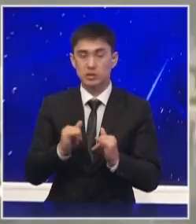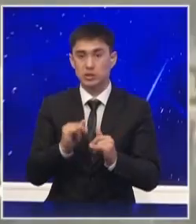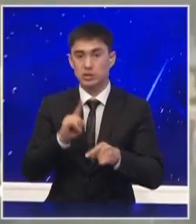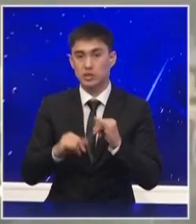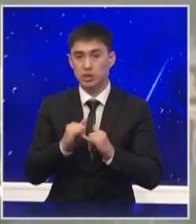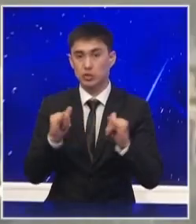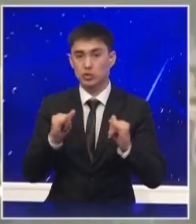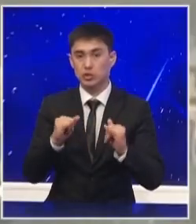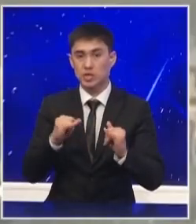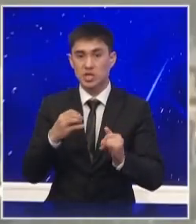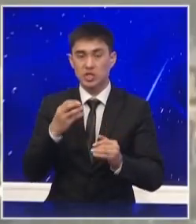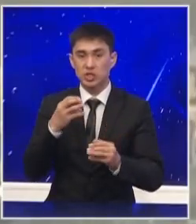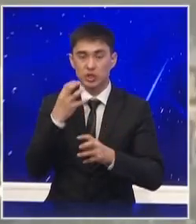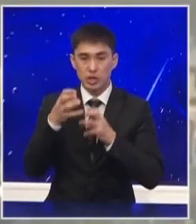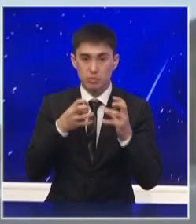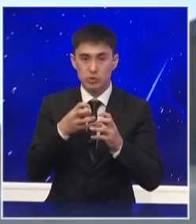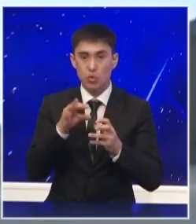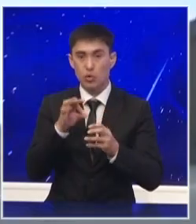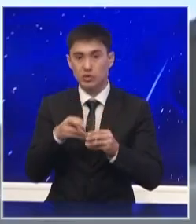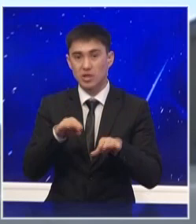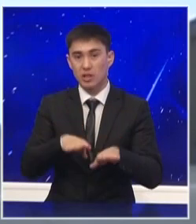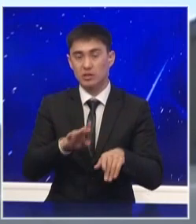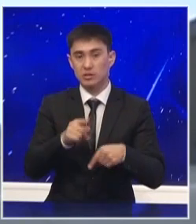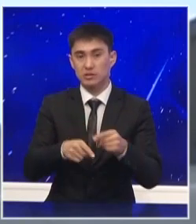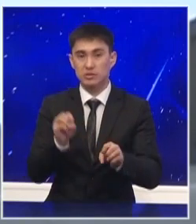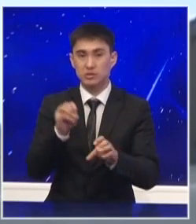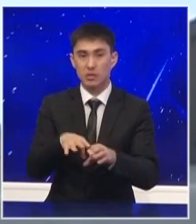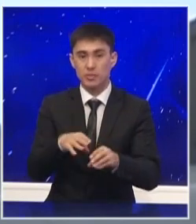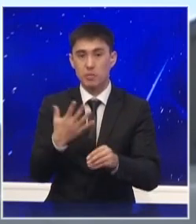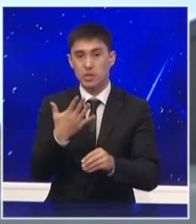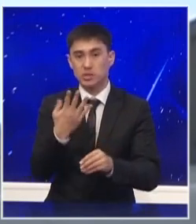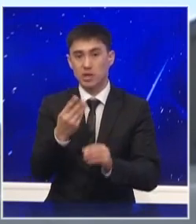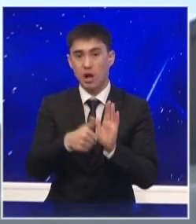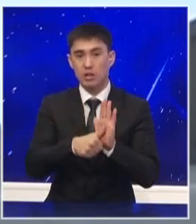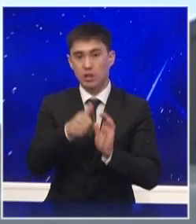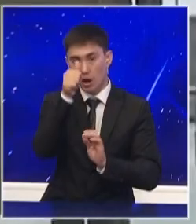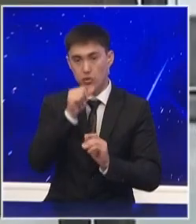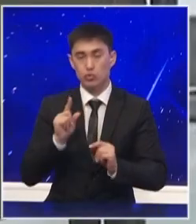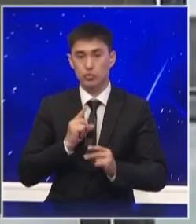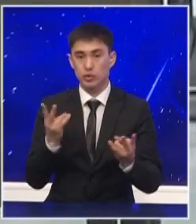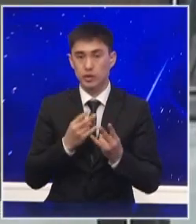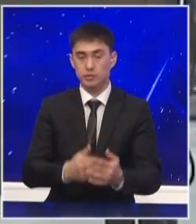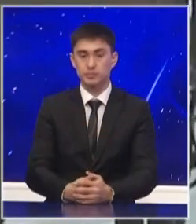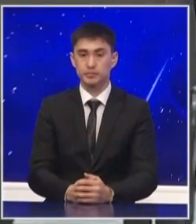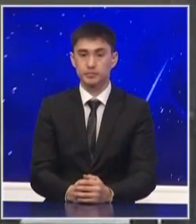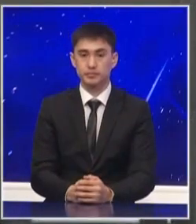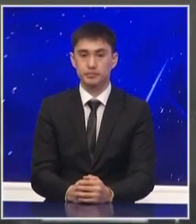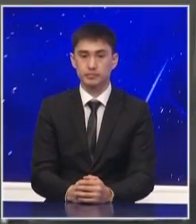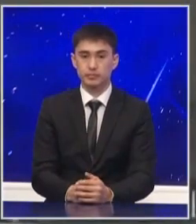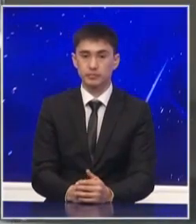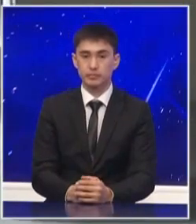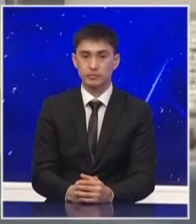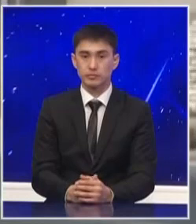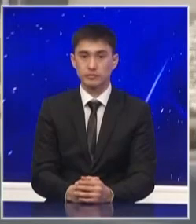жеміс, көкөніс қалдықтарын салам. Құрт жегенін қорытып, тыңайтқыш шығару үшін 5-6 ай күту керек дейді. Топтаманы ғаламтар ақпараттары негізінде